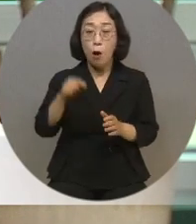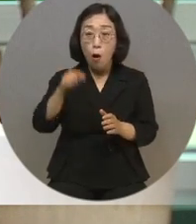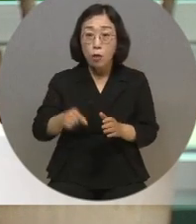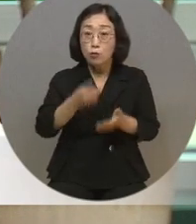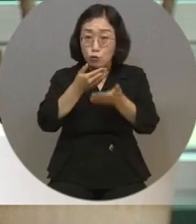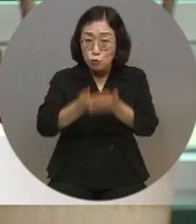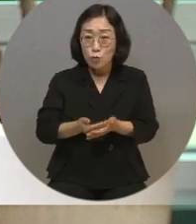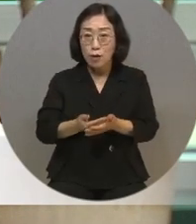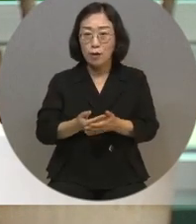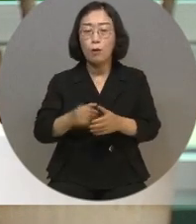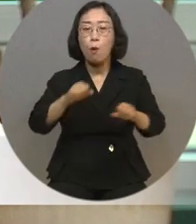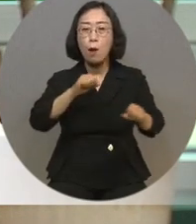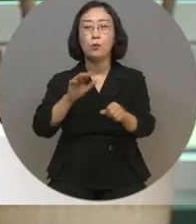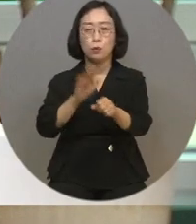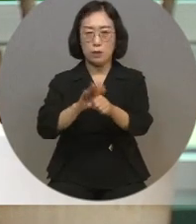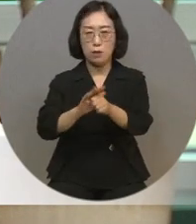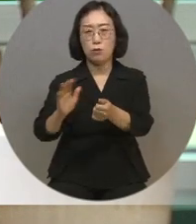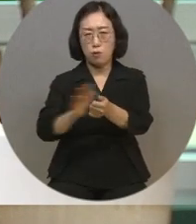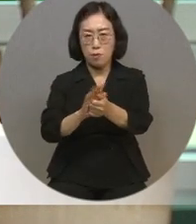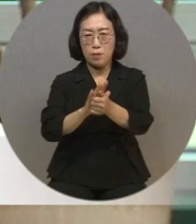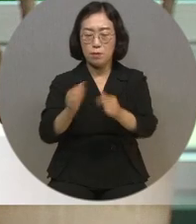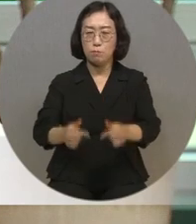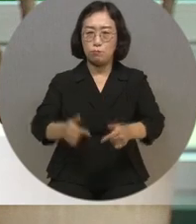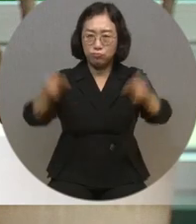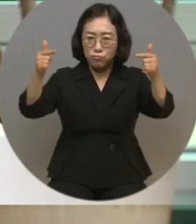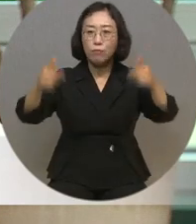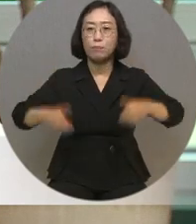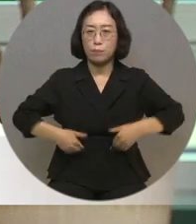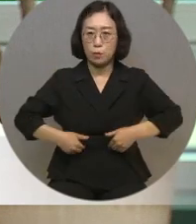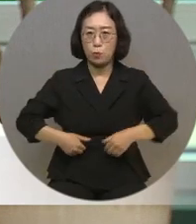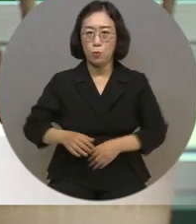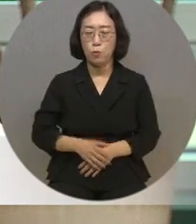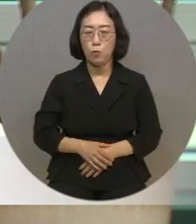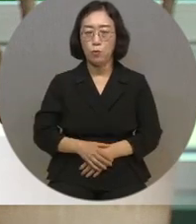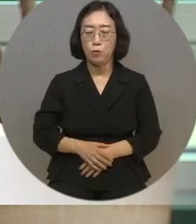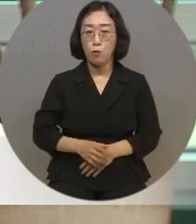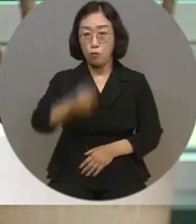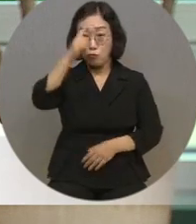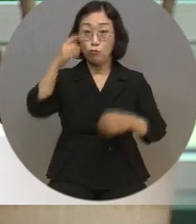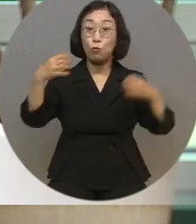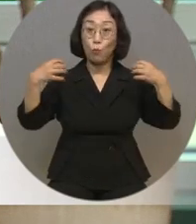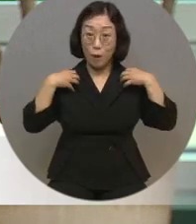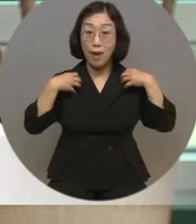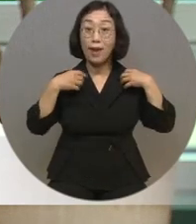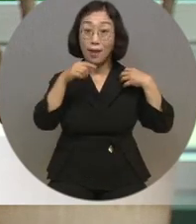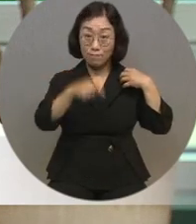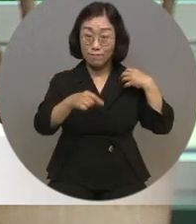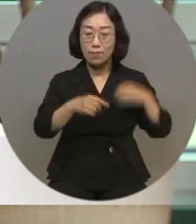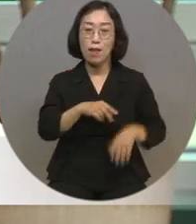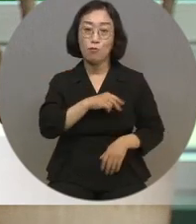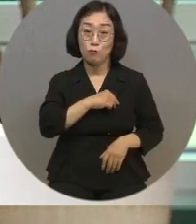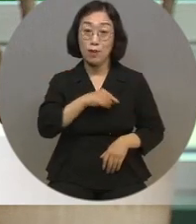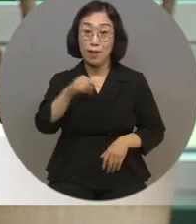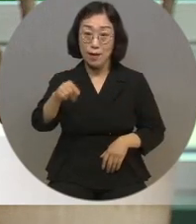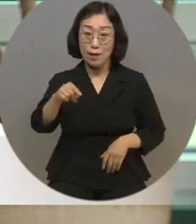서비스의 확대입니다. 그래서 활동지원 제도의 확대를 또 국회에서 제가 제도적으로